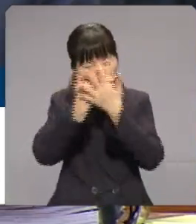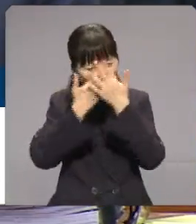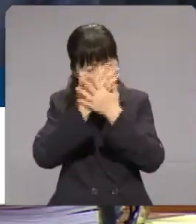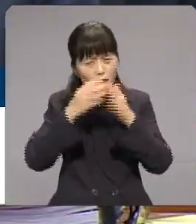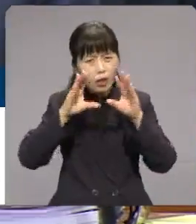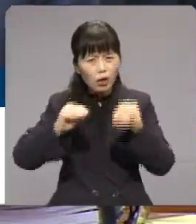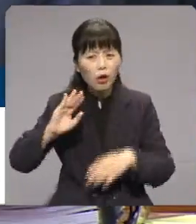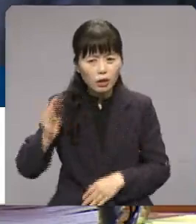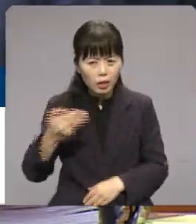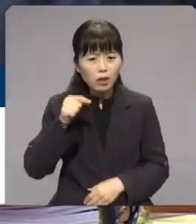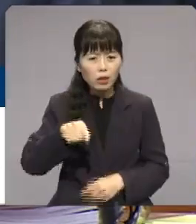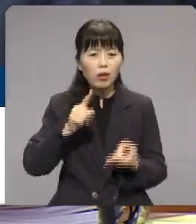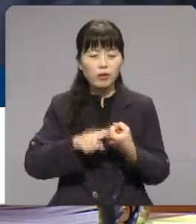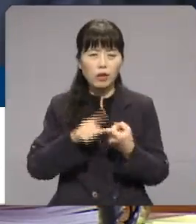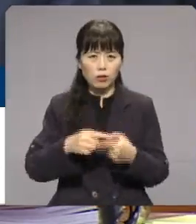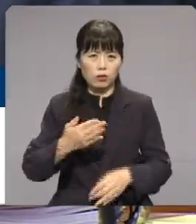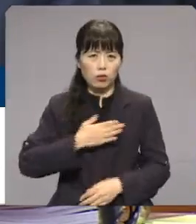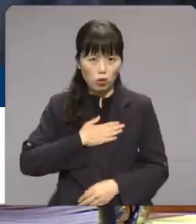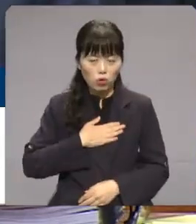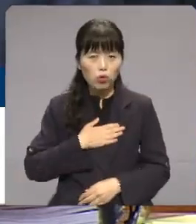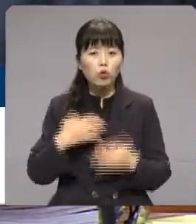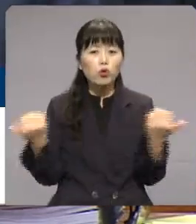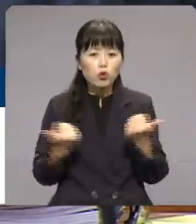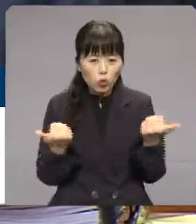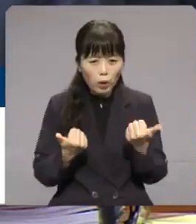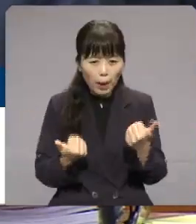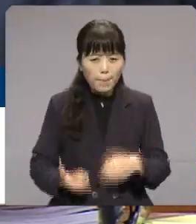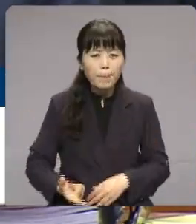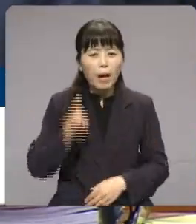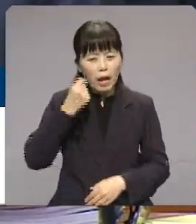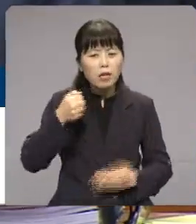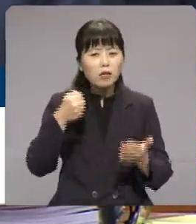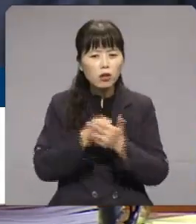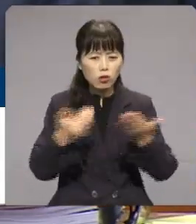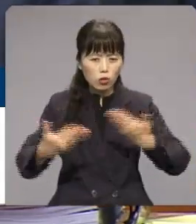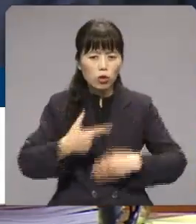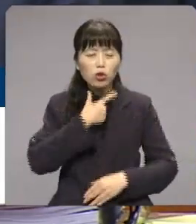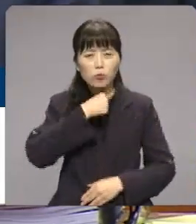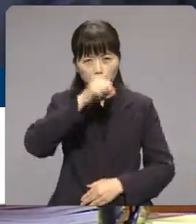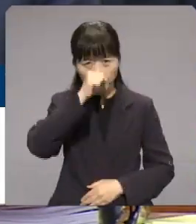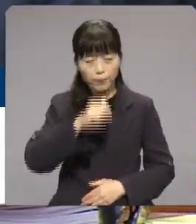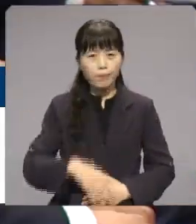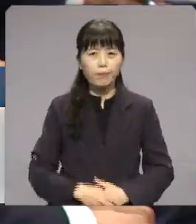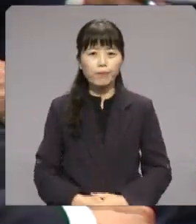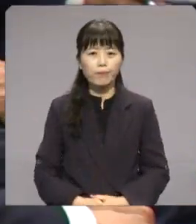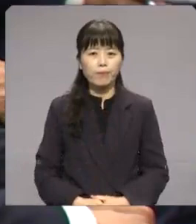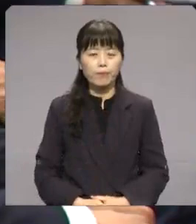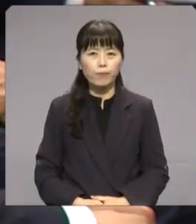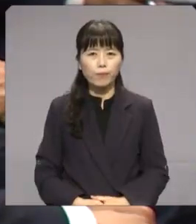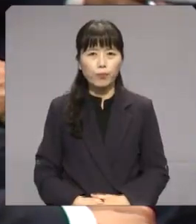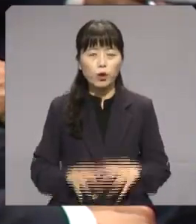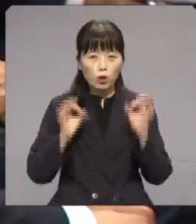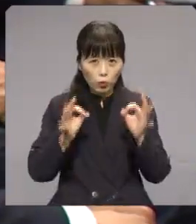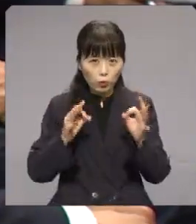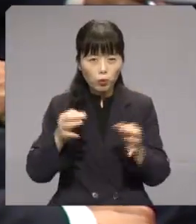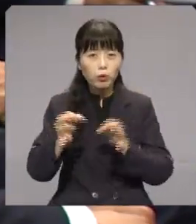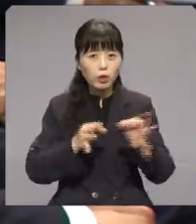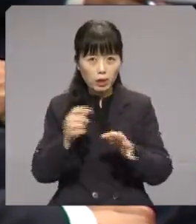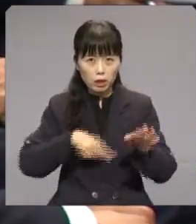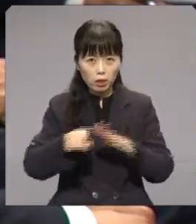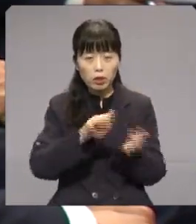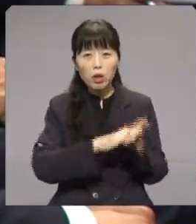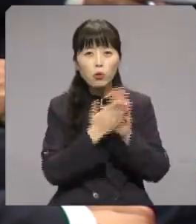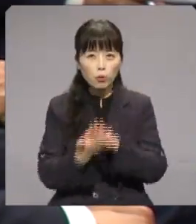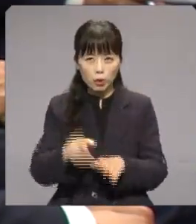되겠다. 그런 데 대해서는 저도 좀 강한 국회에서 좀 빨리 결정을 해줬으면 하는 바람이 있습니다. 금융시장 선진화를